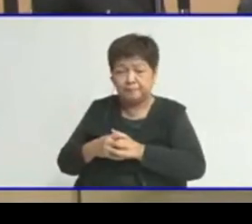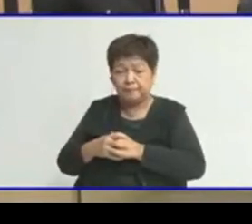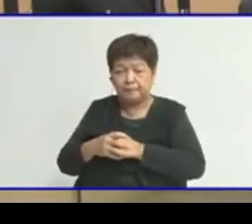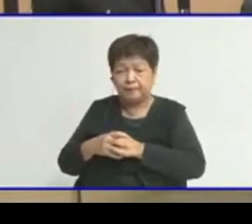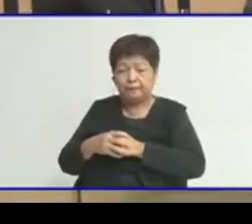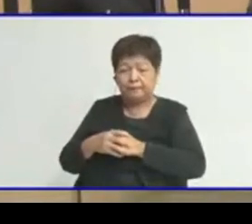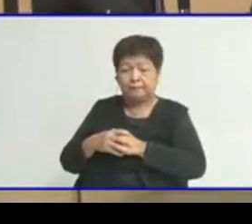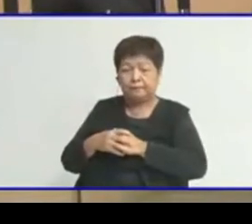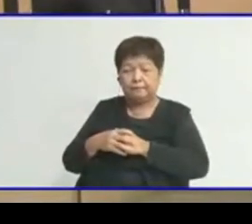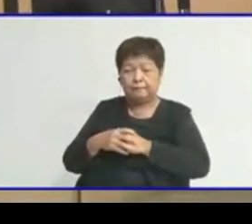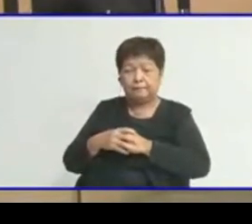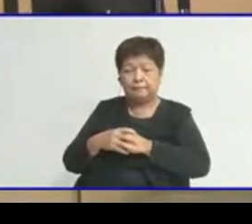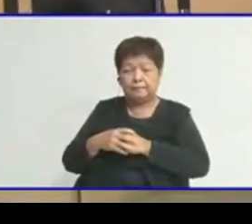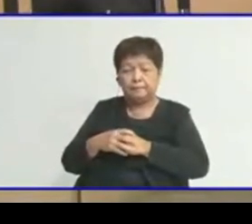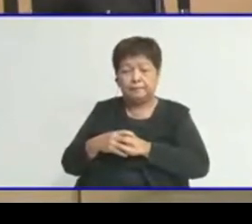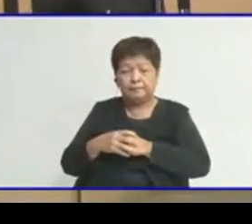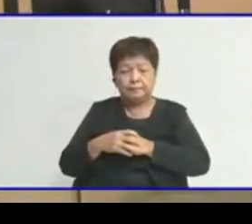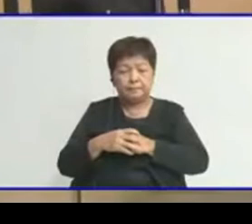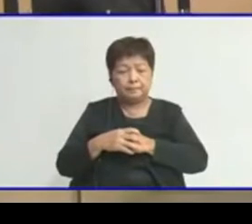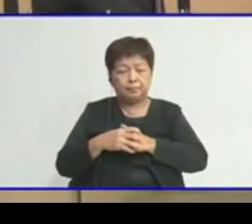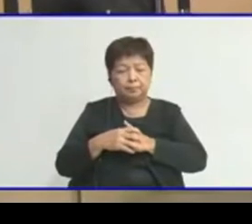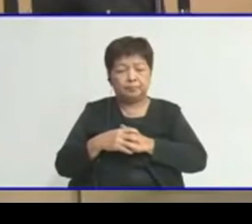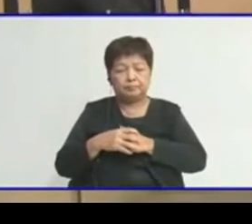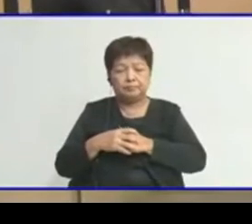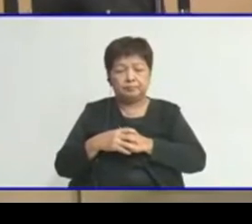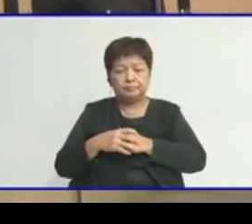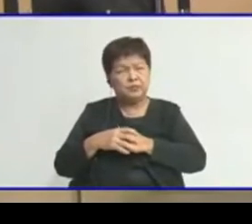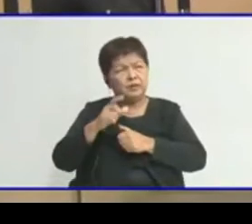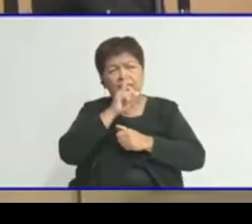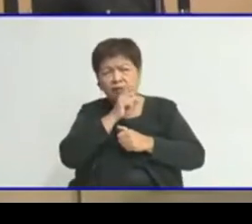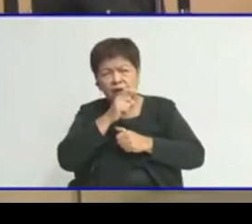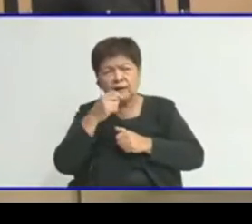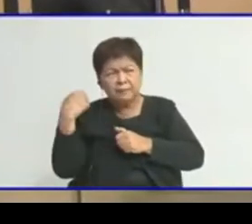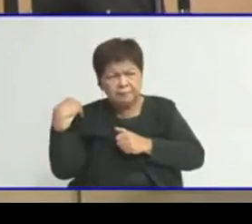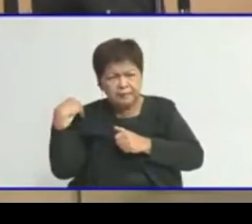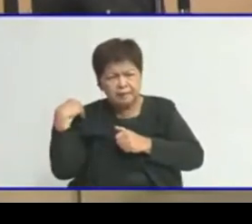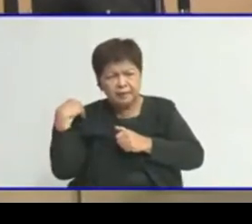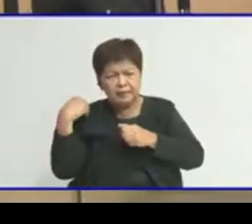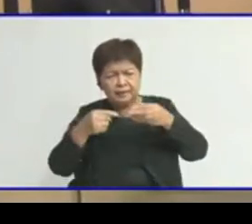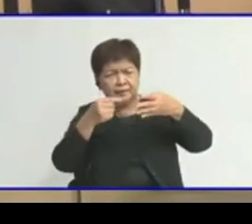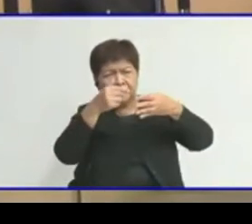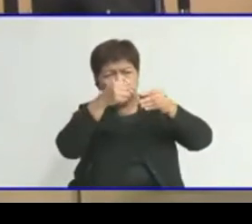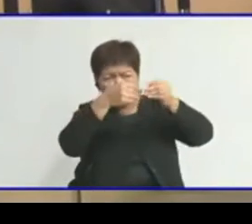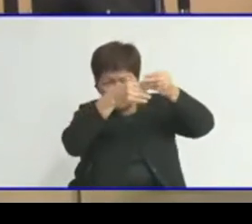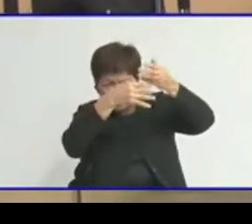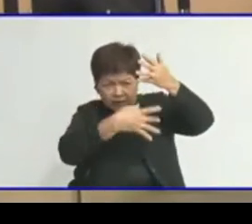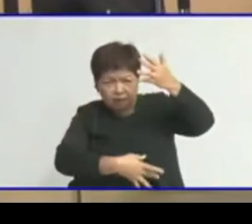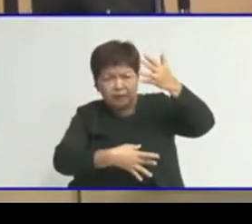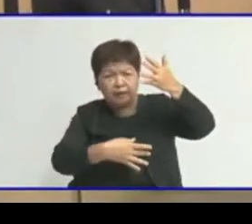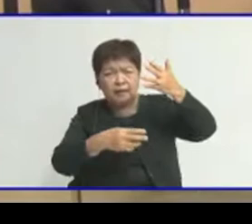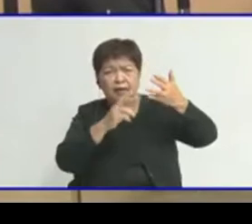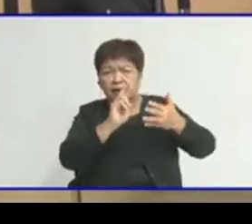ข้อกังวลต่างๆ and I would like ที่เราจะต้องมาถูกคิดกันไหมกับระเบียบนี้เชิญคุณชาชั